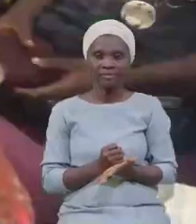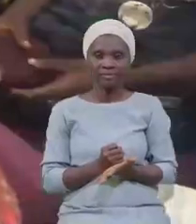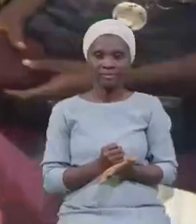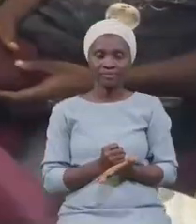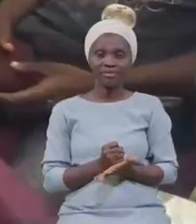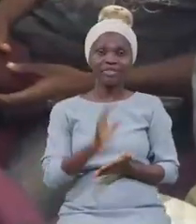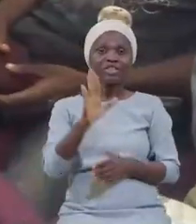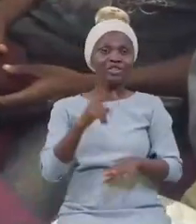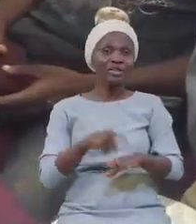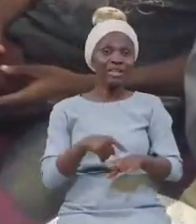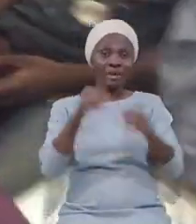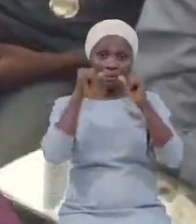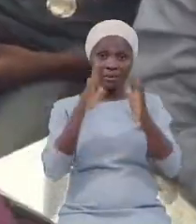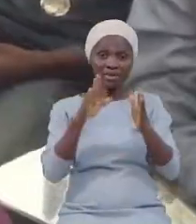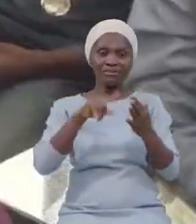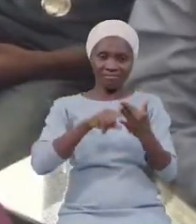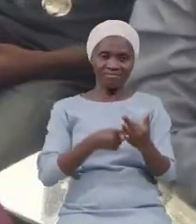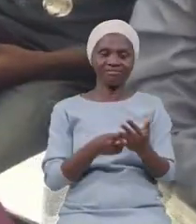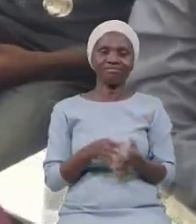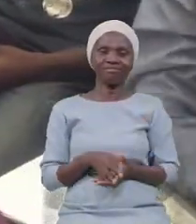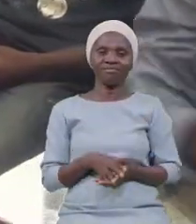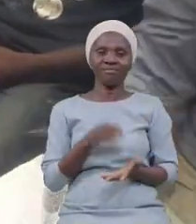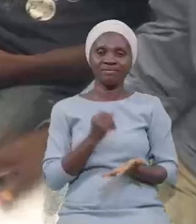Votre heure de bénédiction commence. Jérémie,